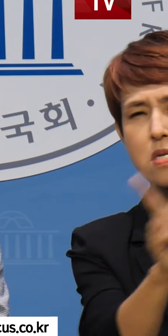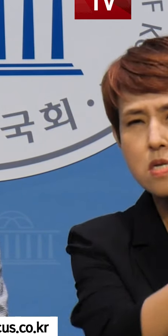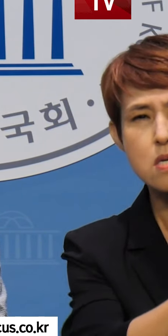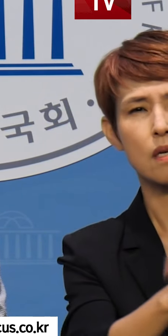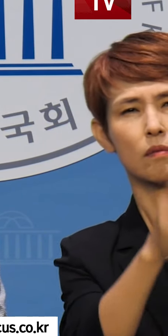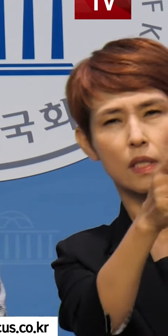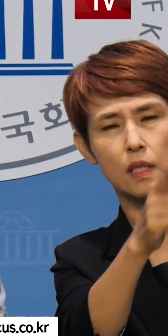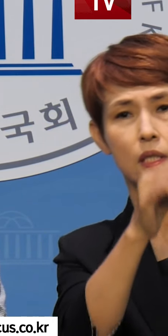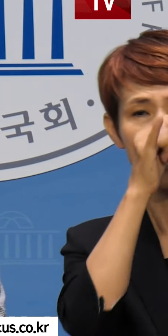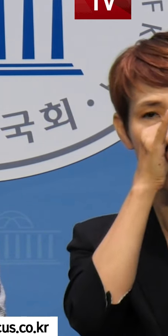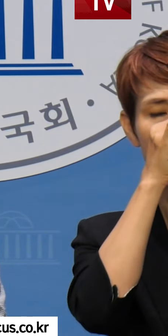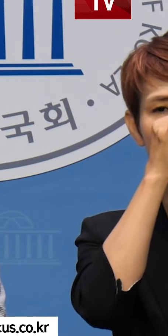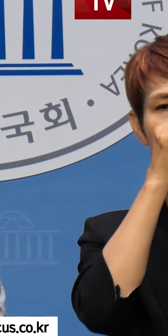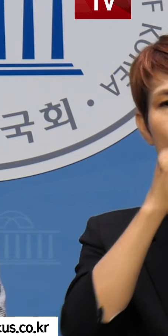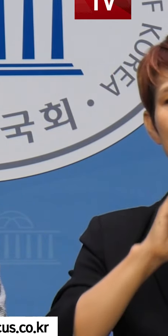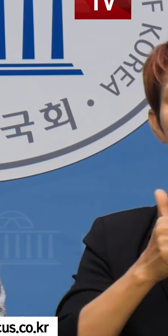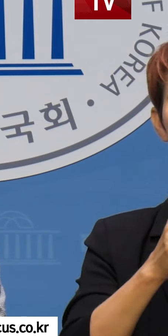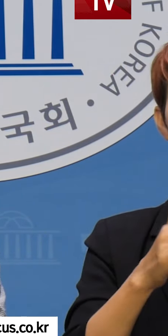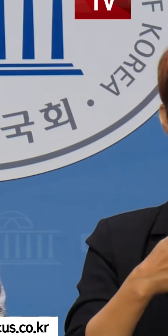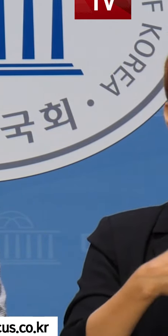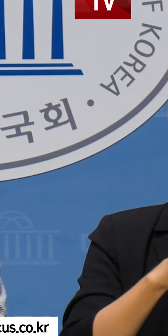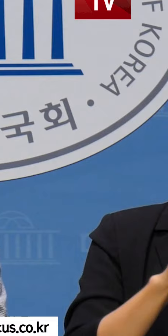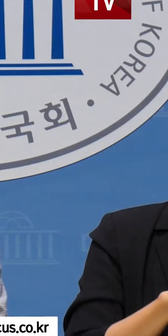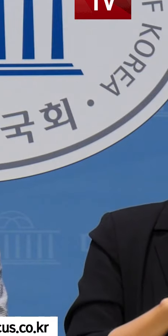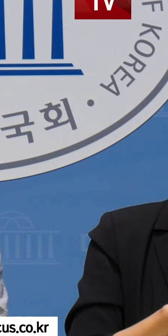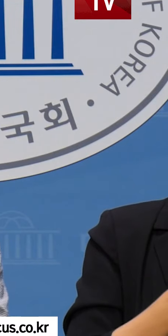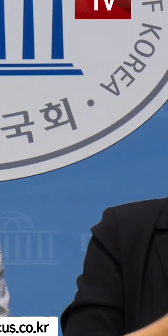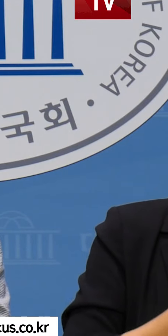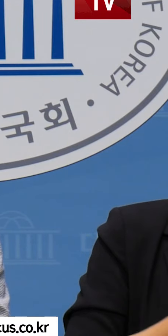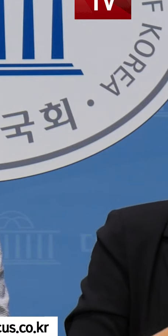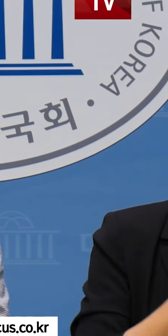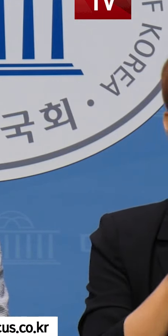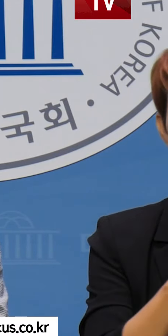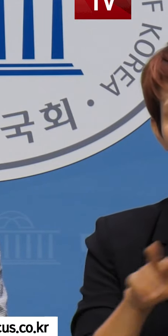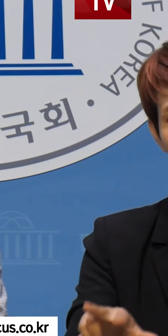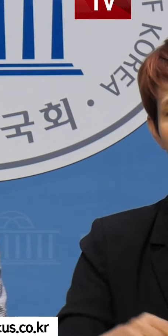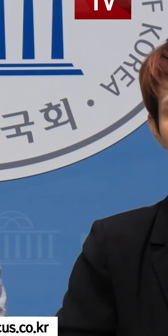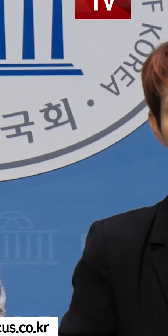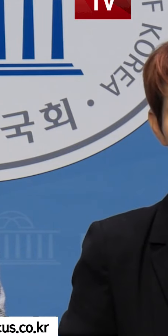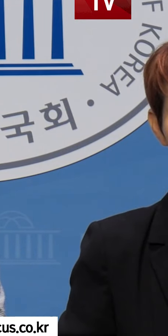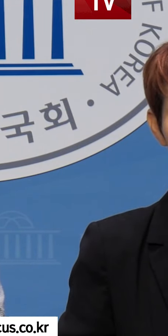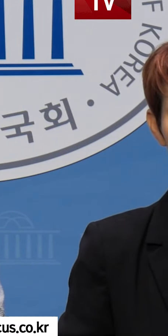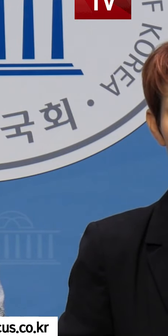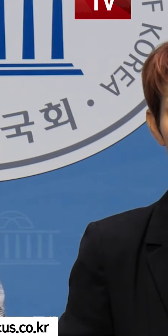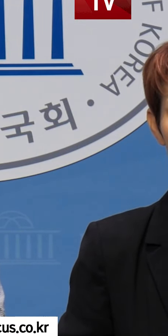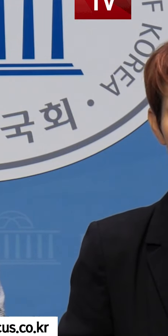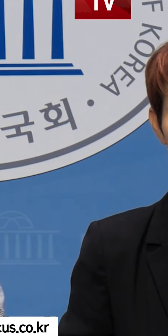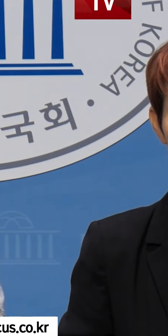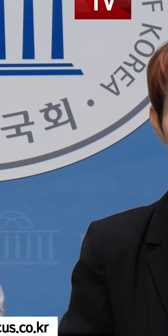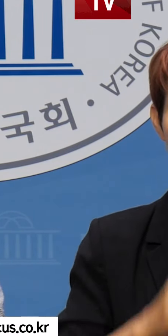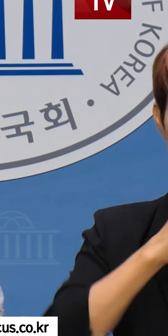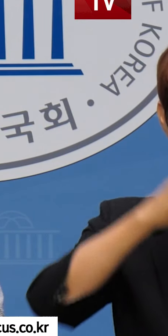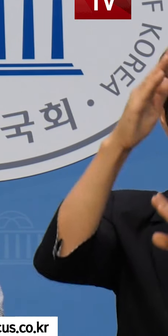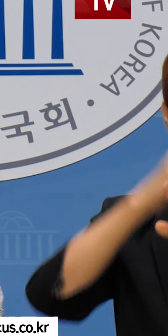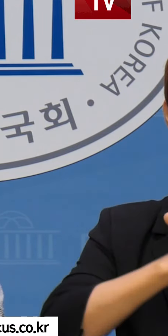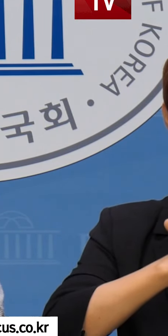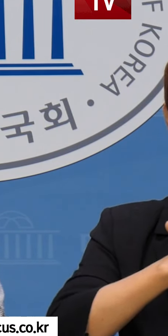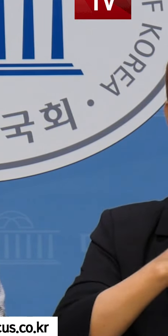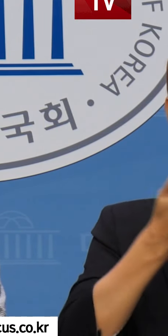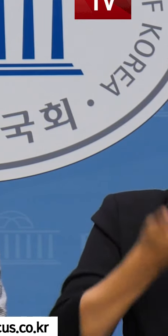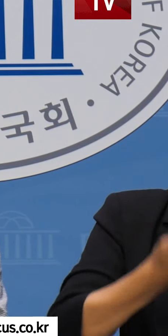긴장으로 국민들에게 큰 갈등과 불안감을 안겨주고 있습니다. 남북관계가